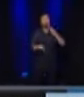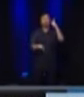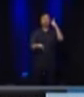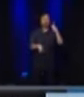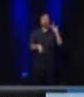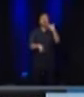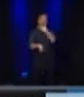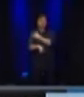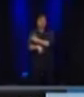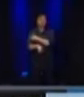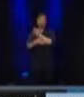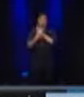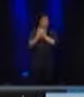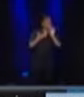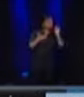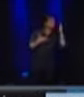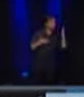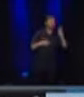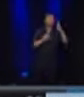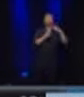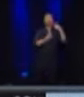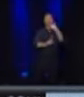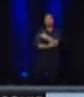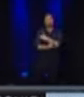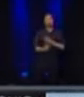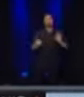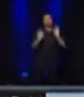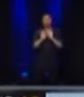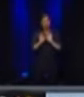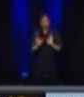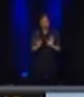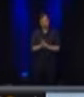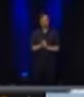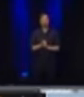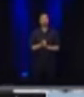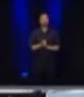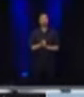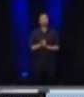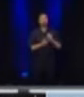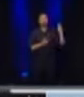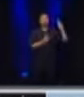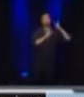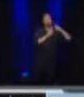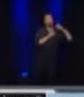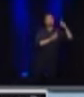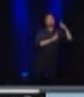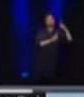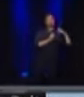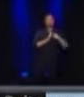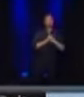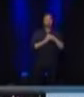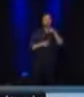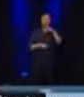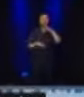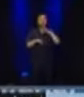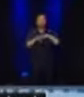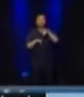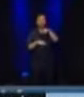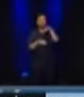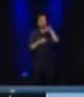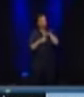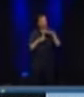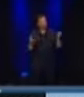après. En sous-question, M. Legault, vous avez parlé d'une loterie pour pousser les jeunes à se faire vacciner. M. Dubé, justement, je voulais vous demander